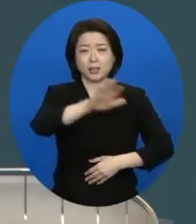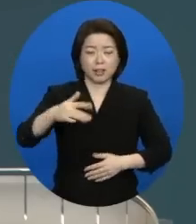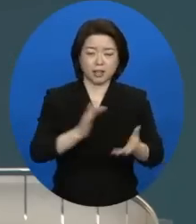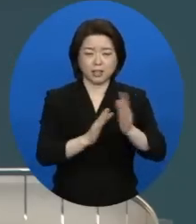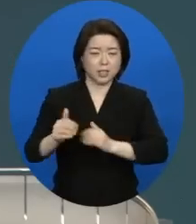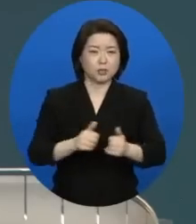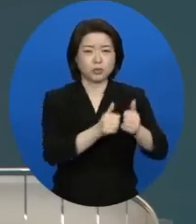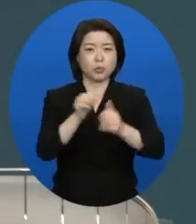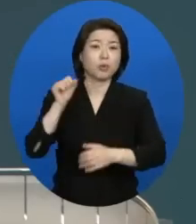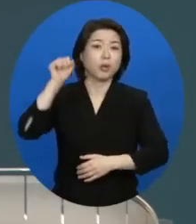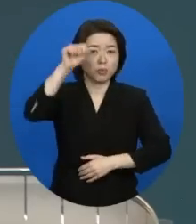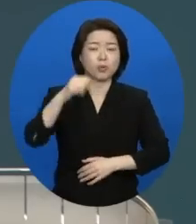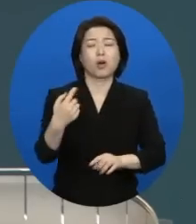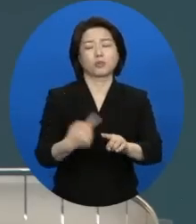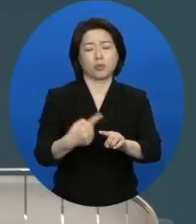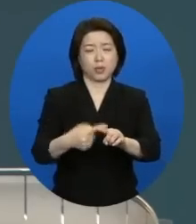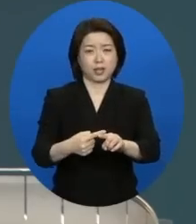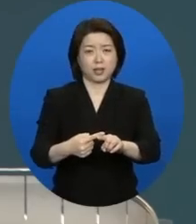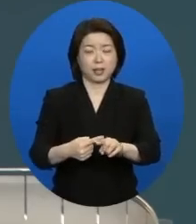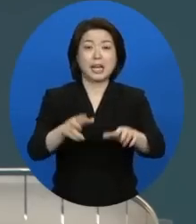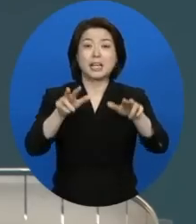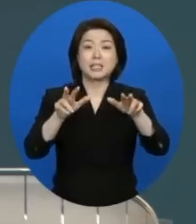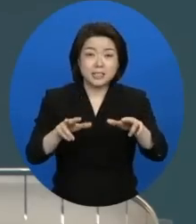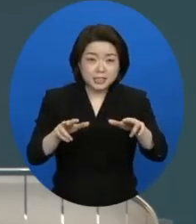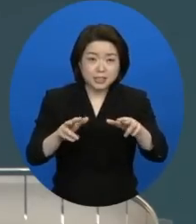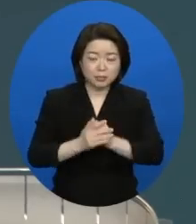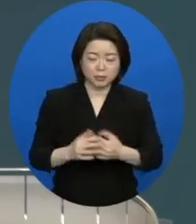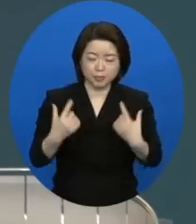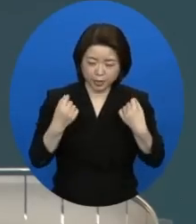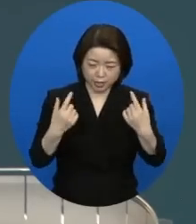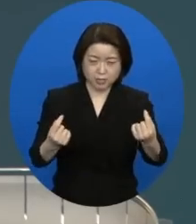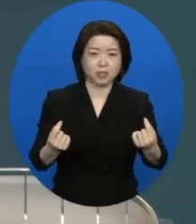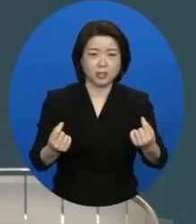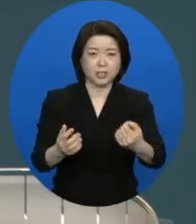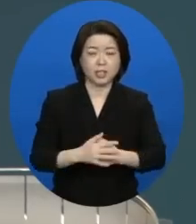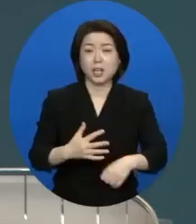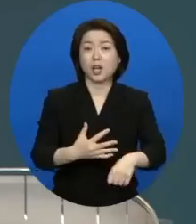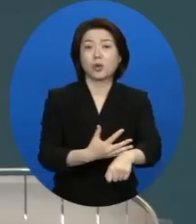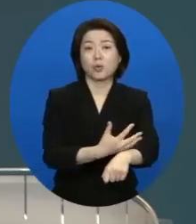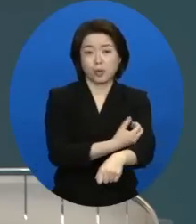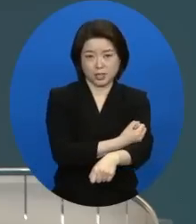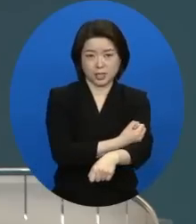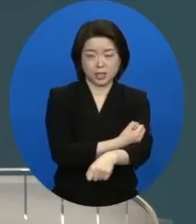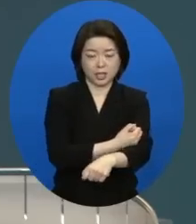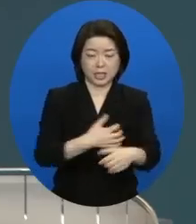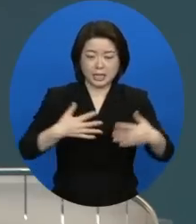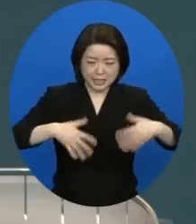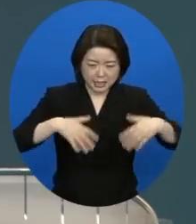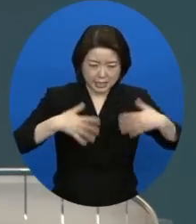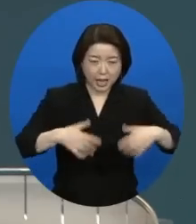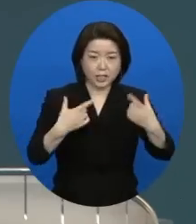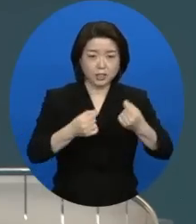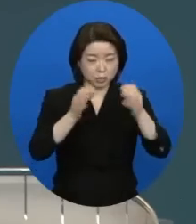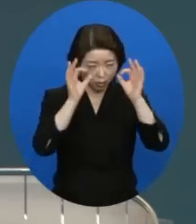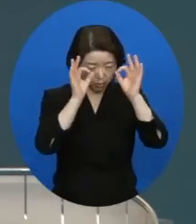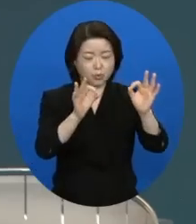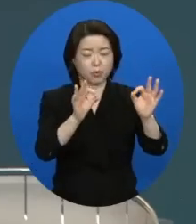동행 운동이니까. 지금은 아직까지는 굉장히 미약한 것처럼